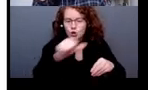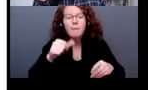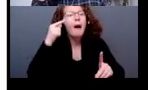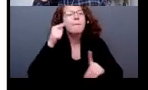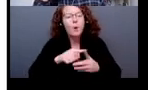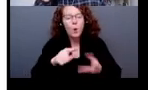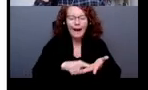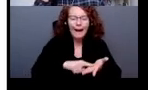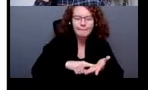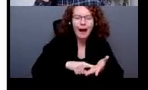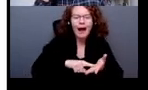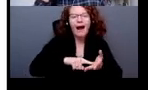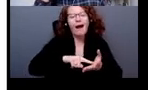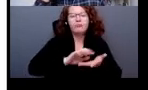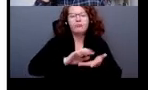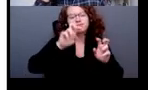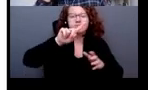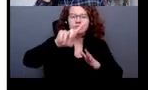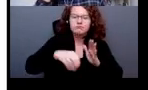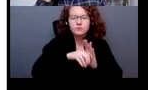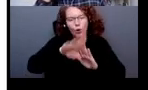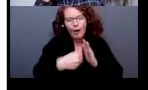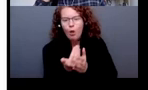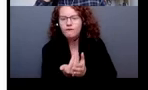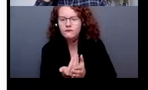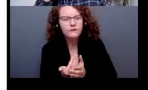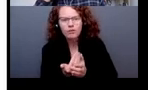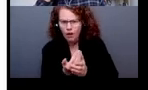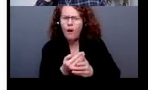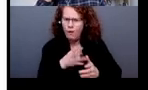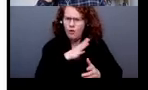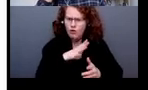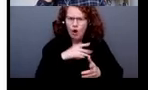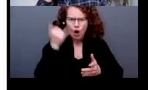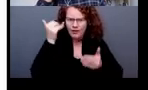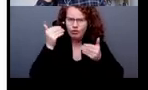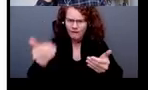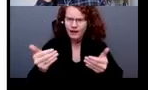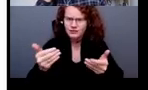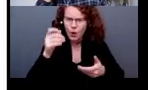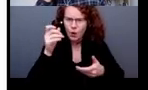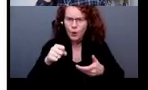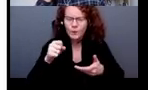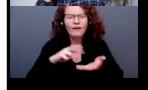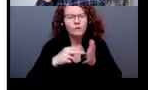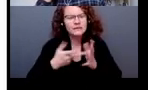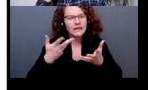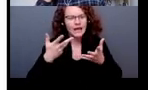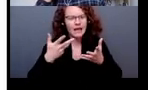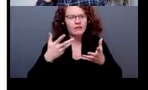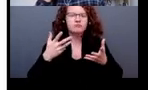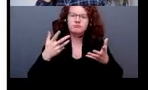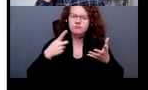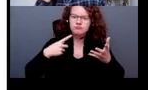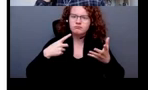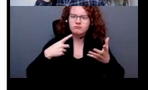neuf, il s'agit en fait de jouer un rôle qu'on pourrait qualifier d'innovation sociale, c'est-à-dire l'innovation dans le sens production de changement social